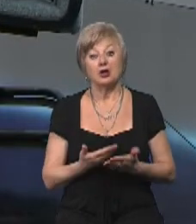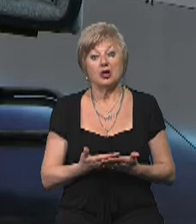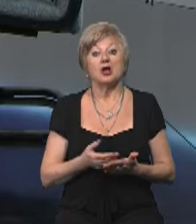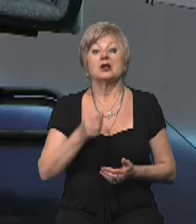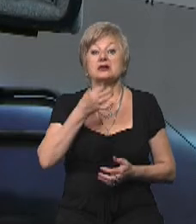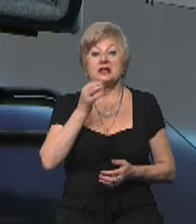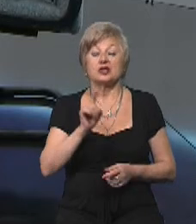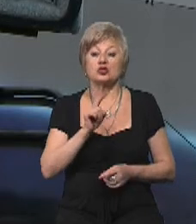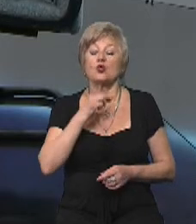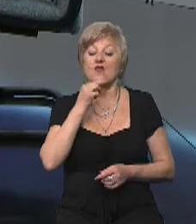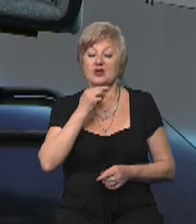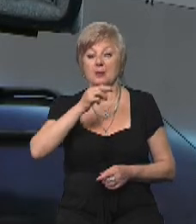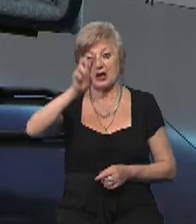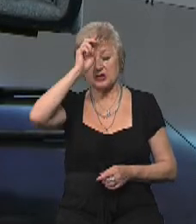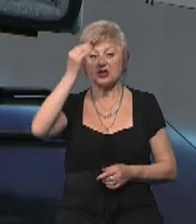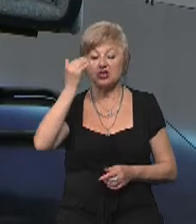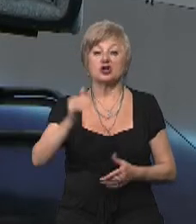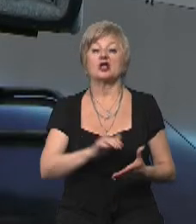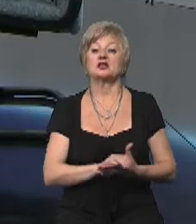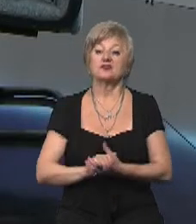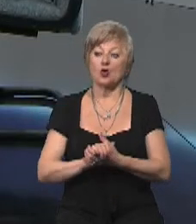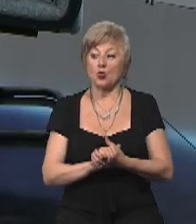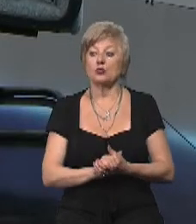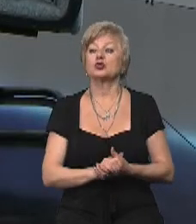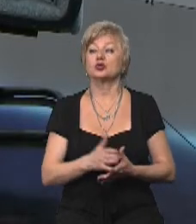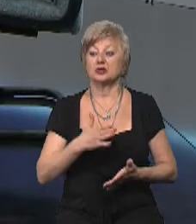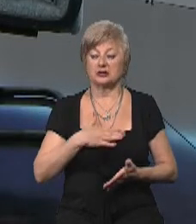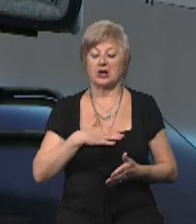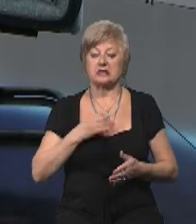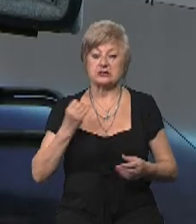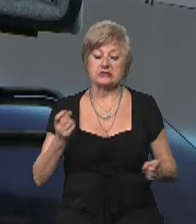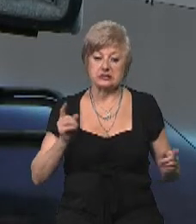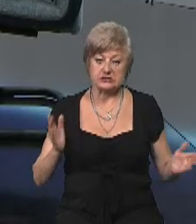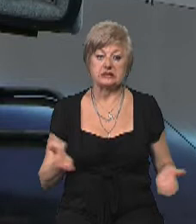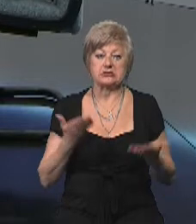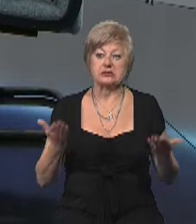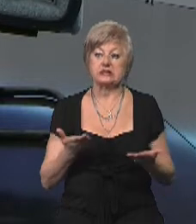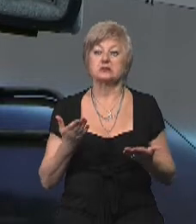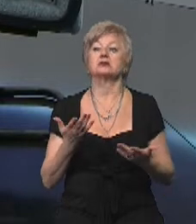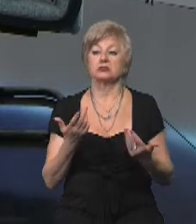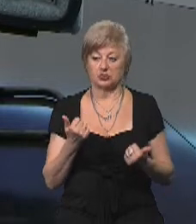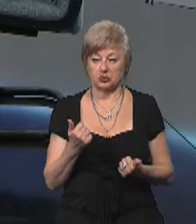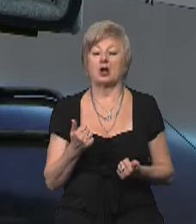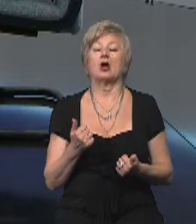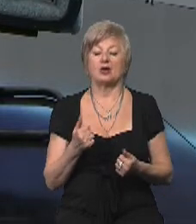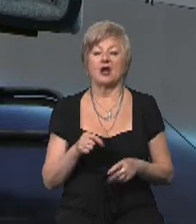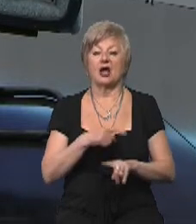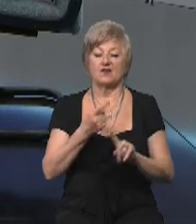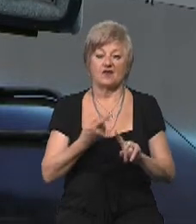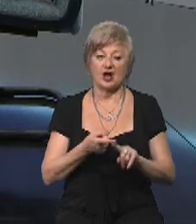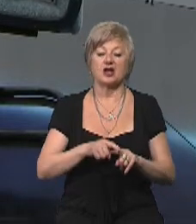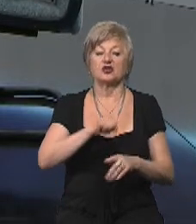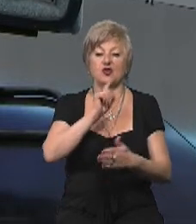що увага держави, увага суспільства, так, вона стимулює і у цей актуальність цієї ці проблематики, питання, щоб